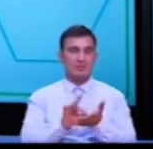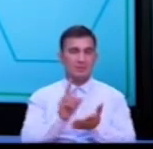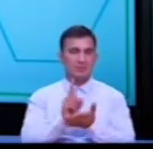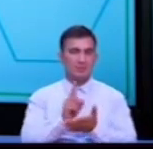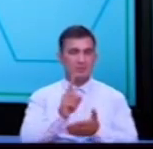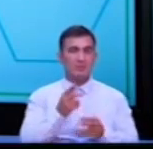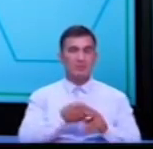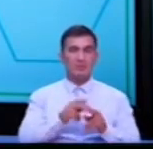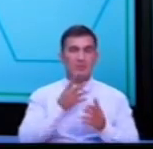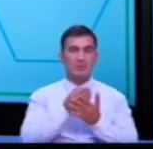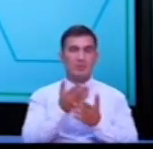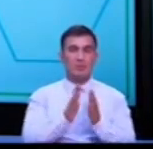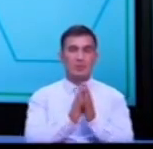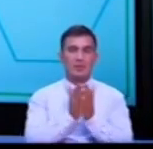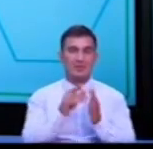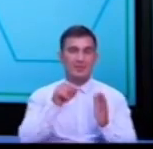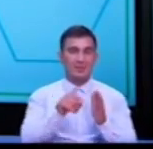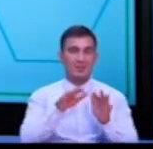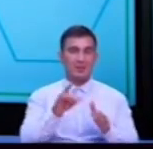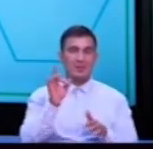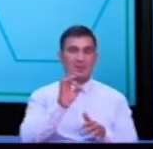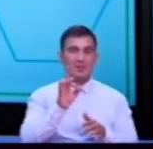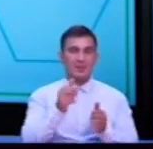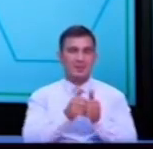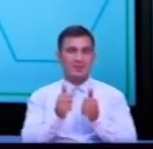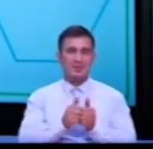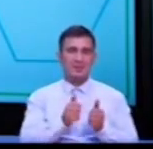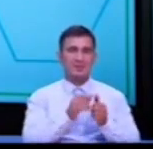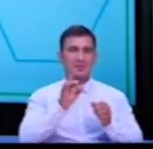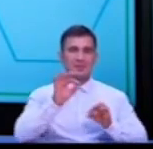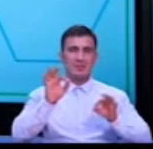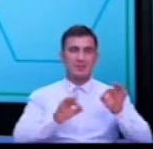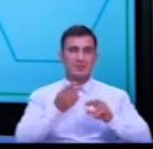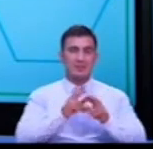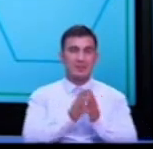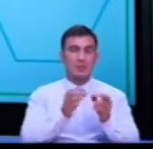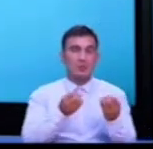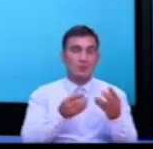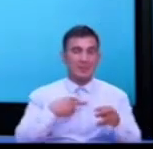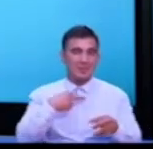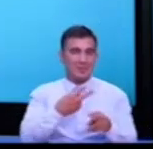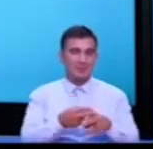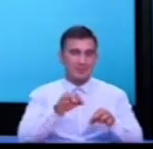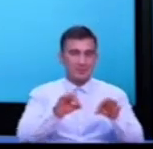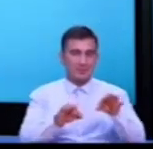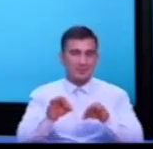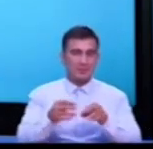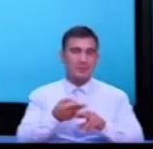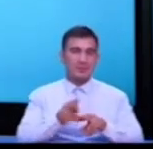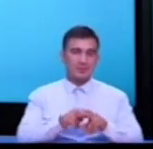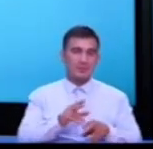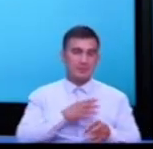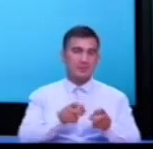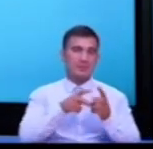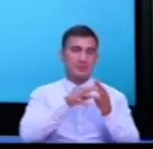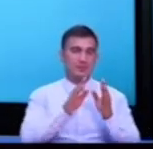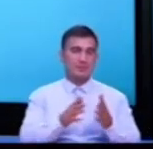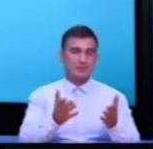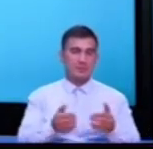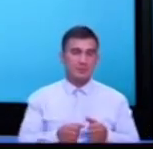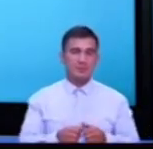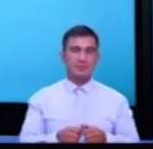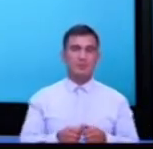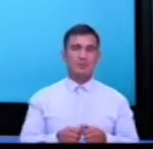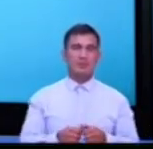olasiz. Kitobdan esa ularni o'lchamlarini, tomonlari uzunliklarini o'lchab chiqasiz. Men ham ularni o'lchashga harakat qildim va ularni